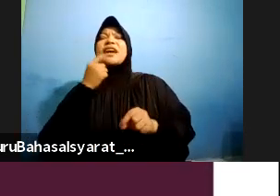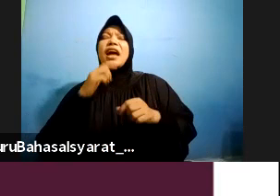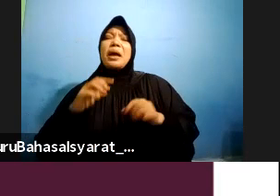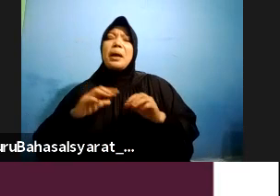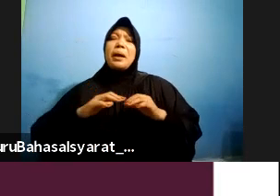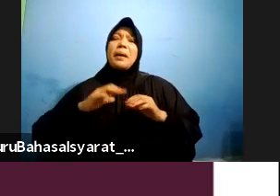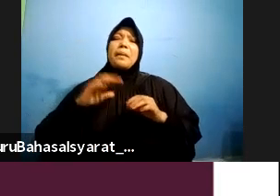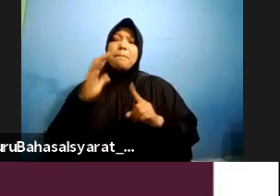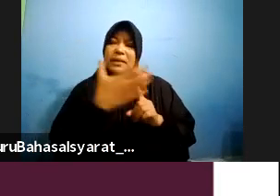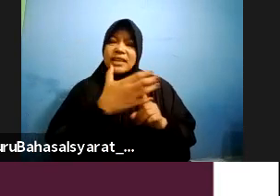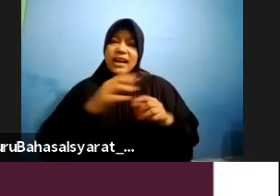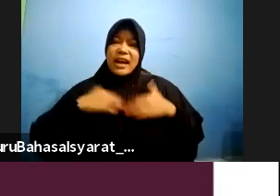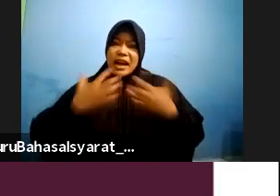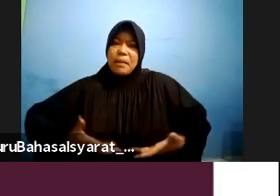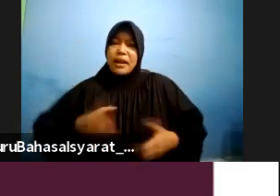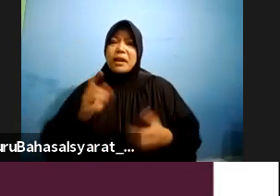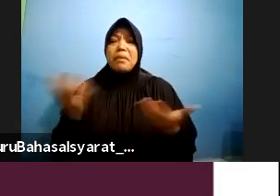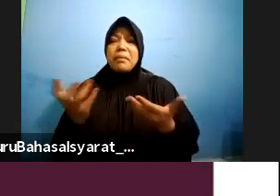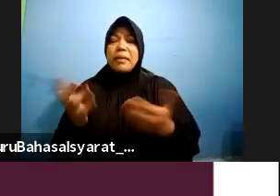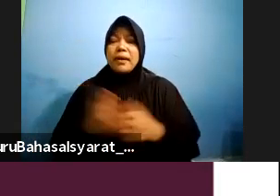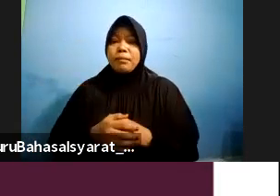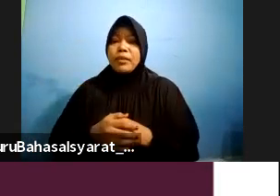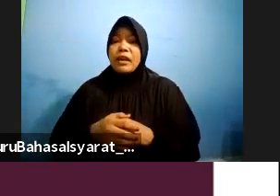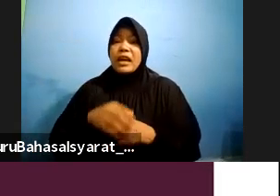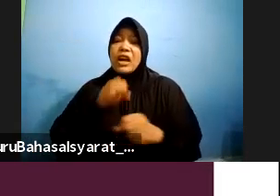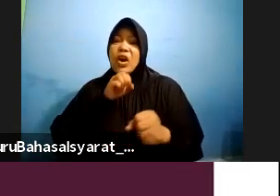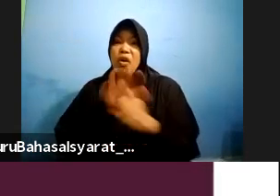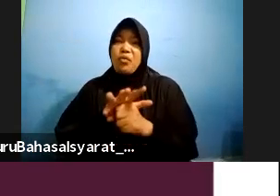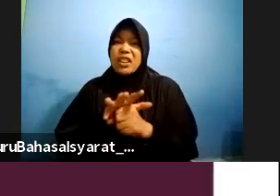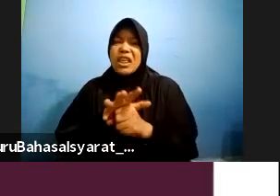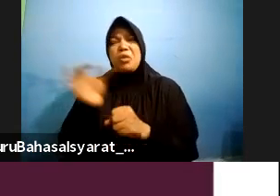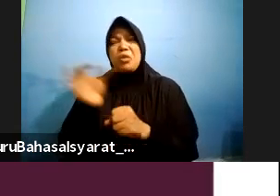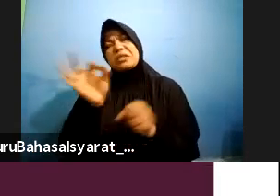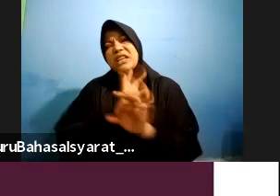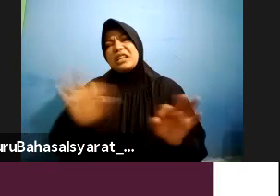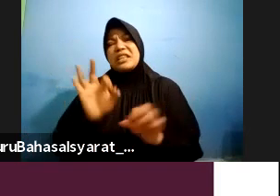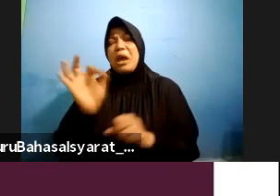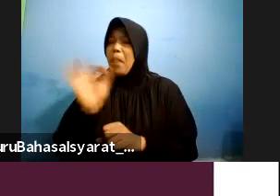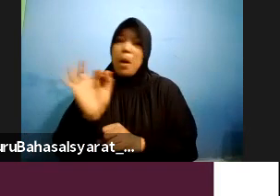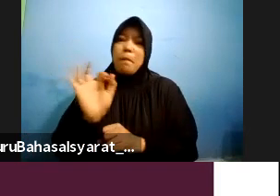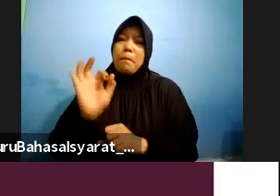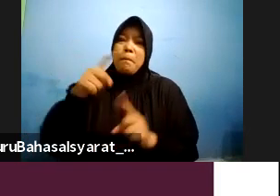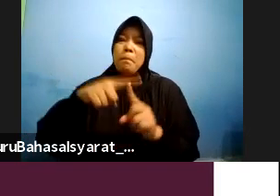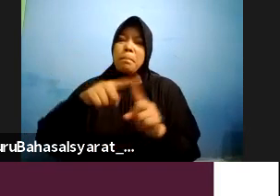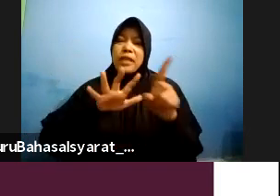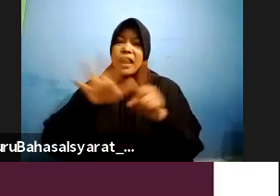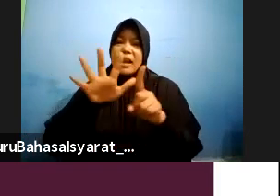sebagai pendahuluan, COVID ini belum berakhir sampai hari ini. Ini adalah data yang didapatkan tanggal 15 dan